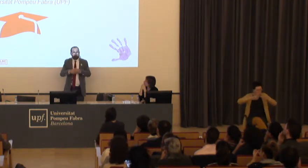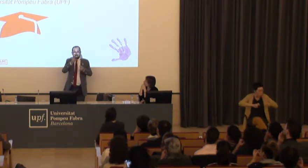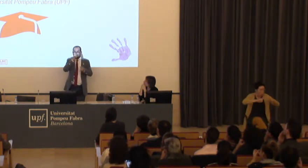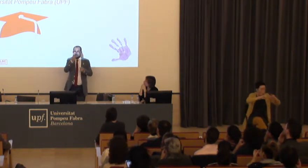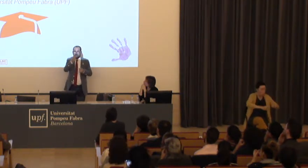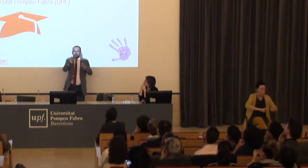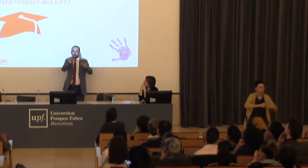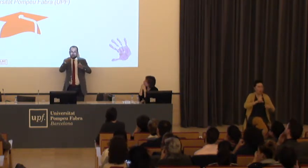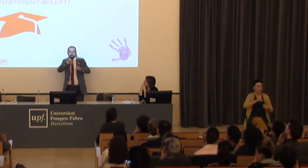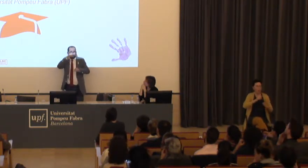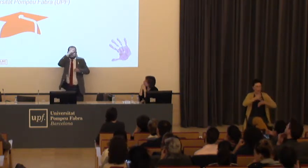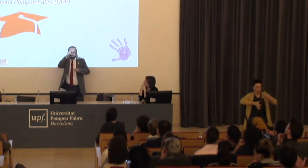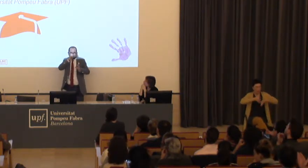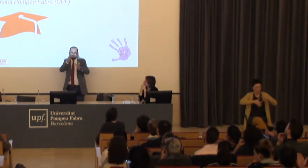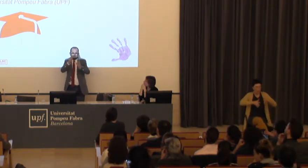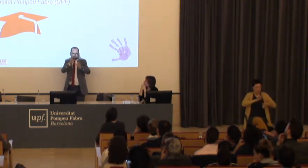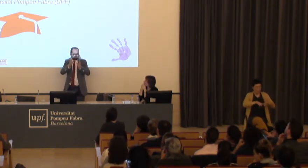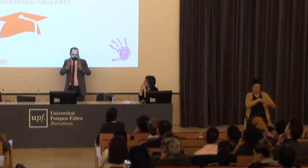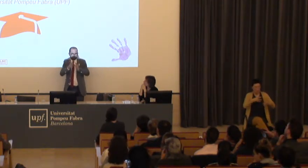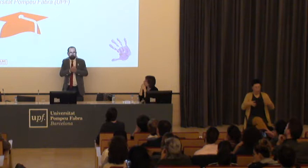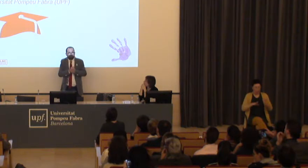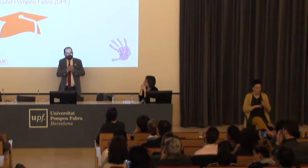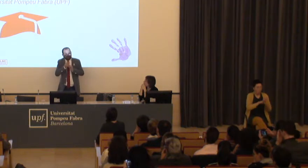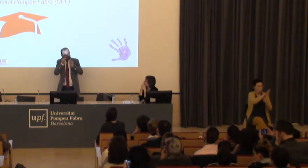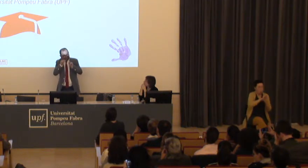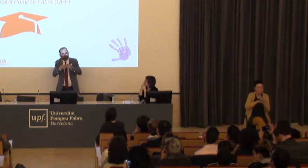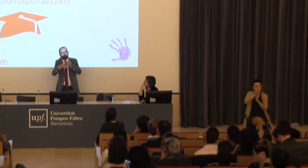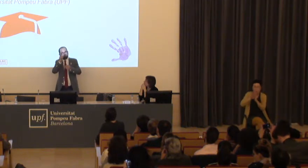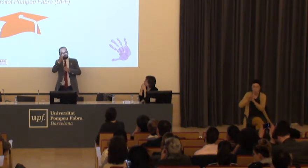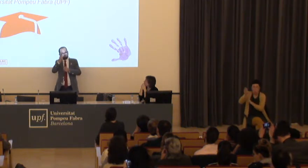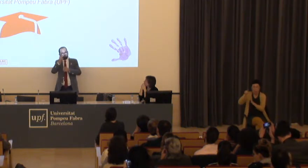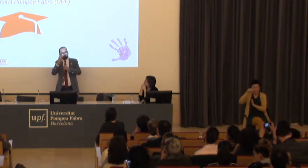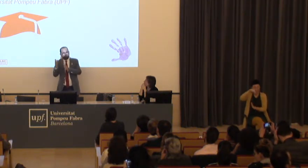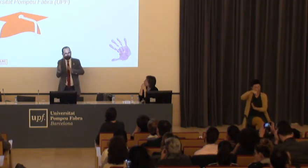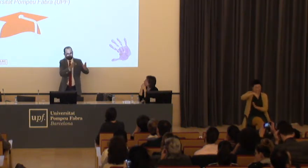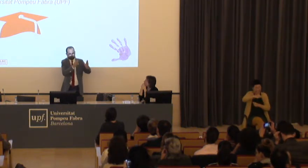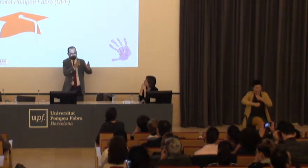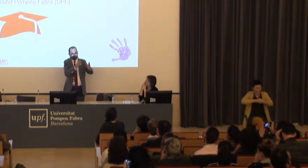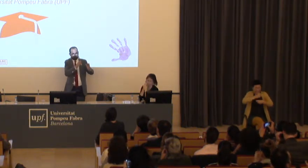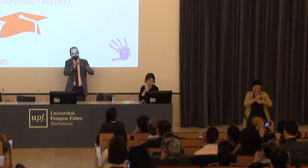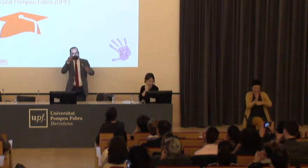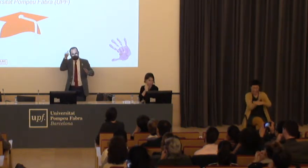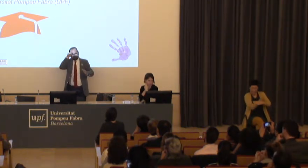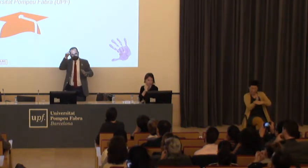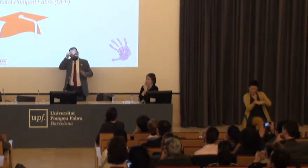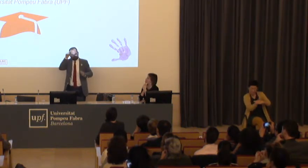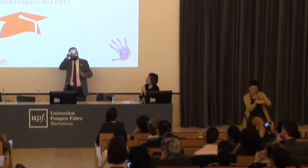també es va reconèixer amb aquesta identitat. No recordo l'època, va ser aquest any, però va ser quan